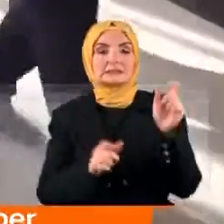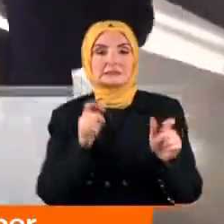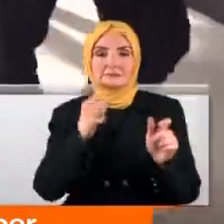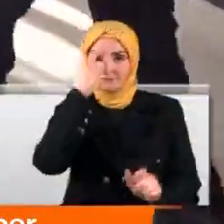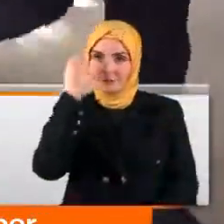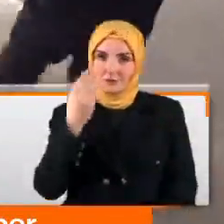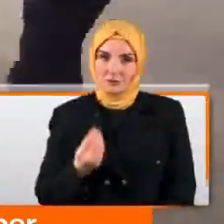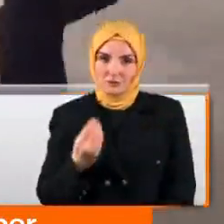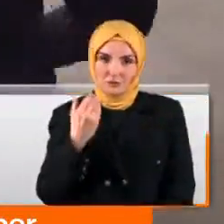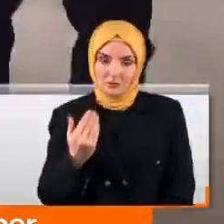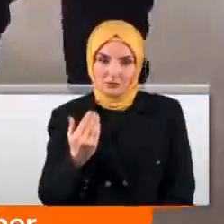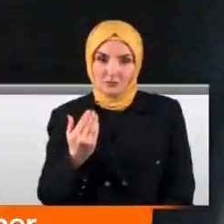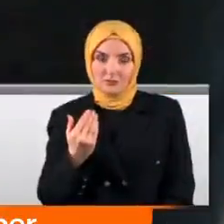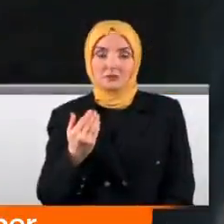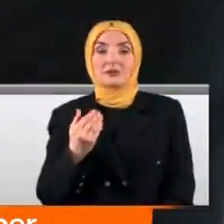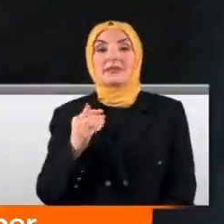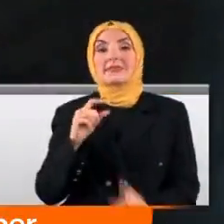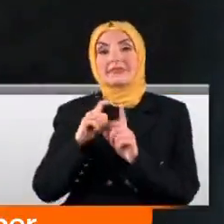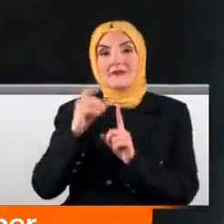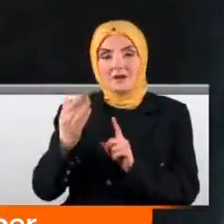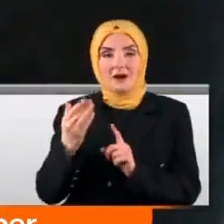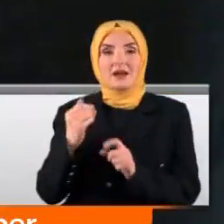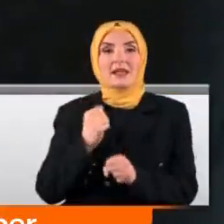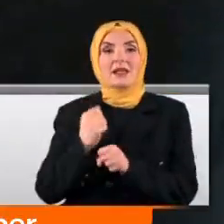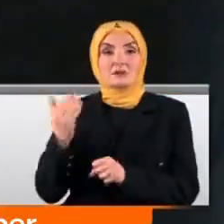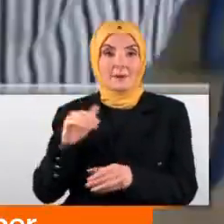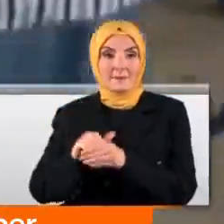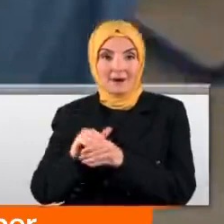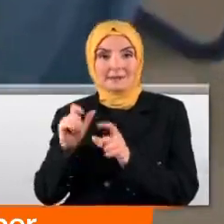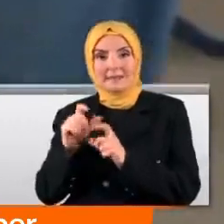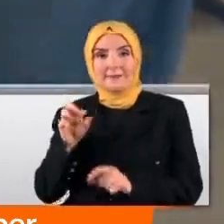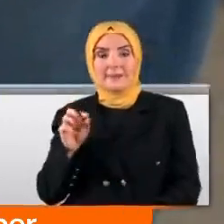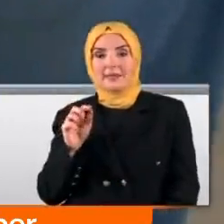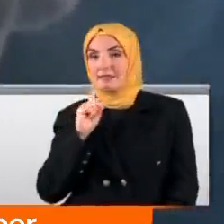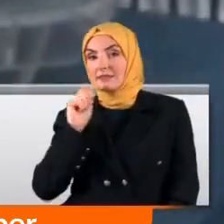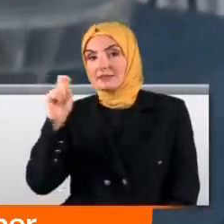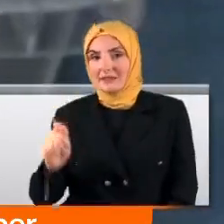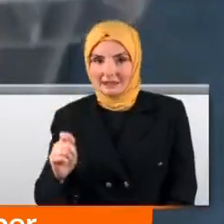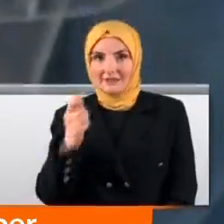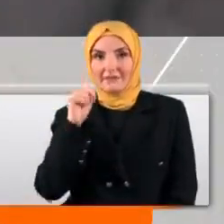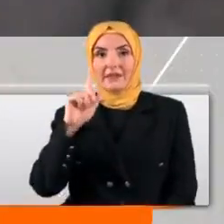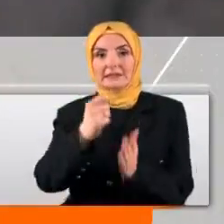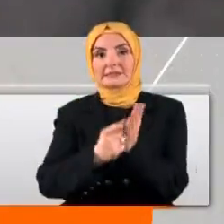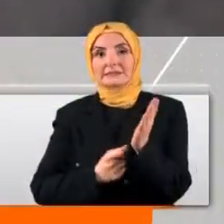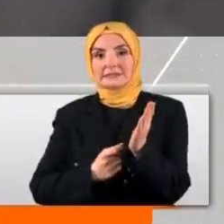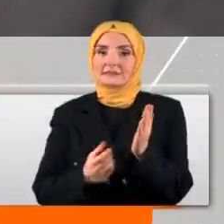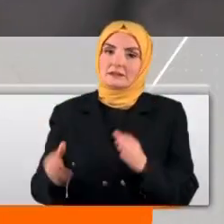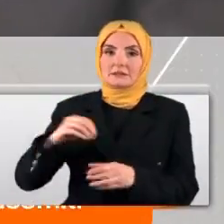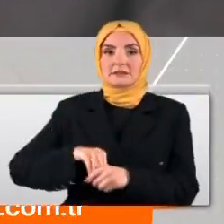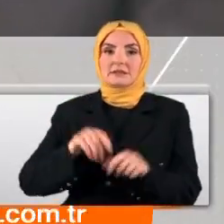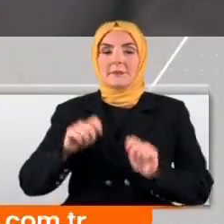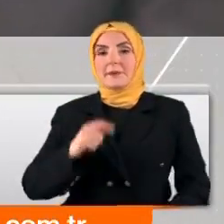Partisi'ne tek listeyle seçime girelim formülünü önerdi. İttifak içinde ittifak kurmak için kolları sıvadı. Ama biz bir